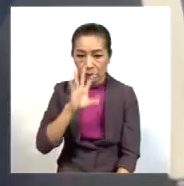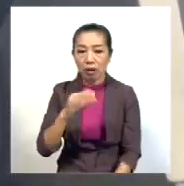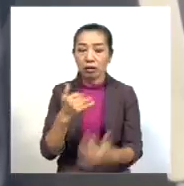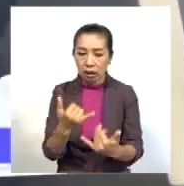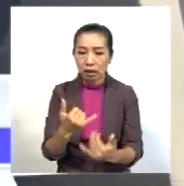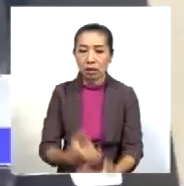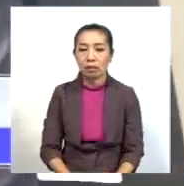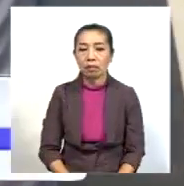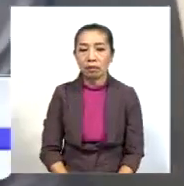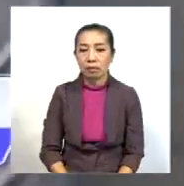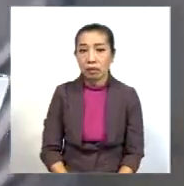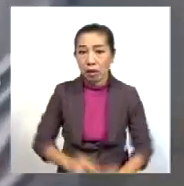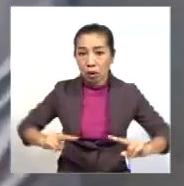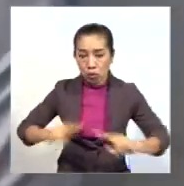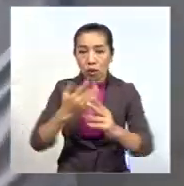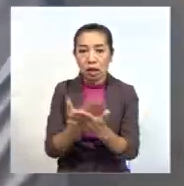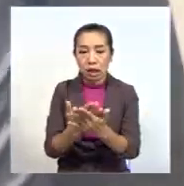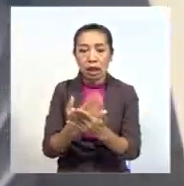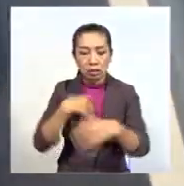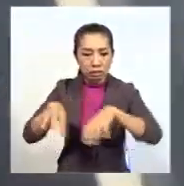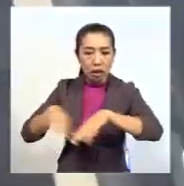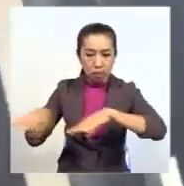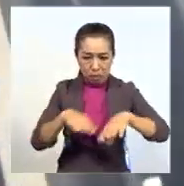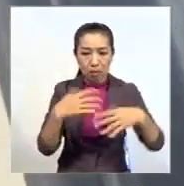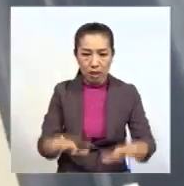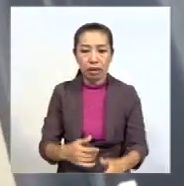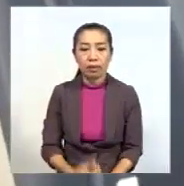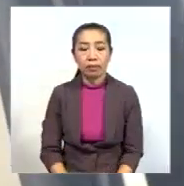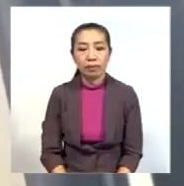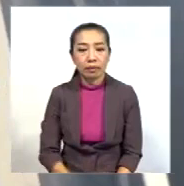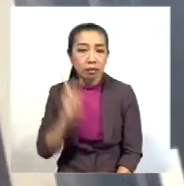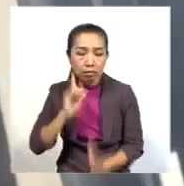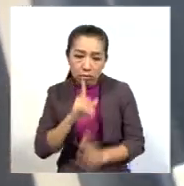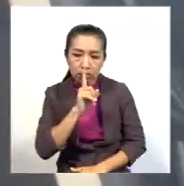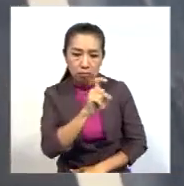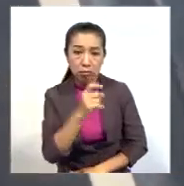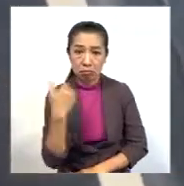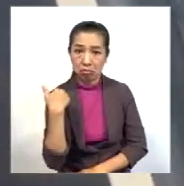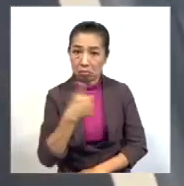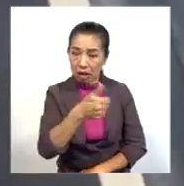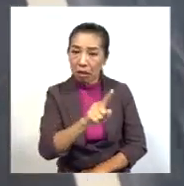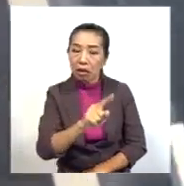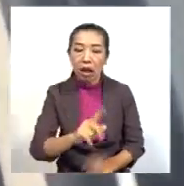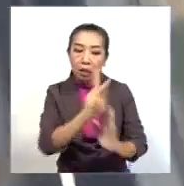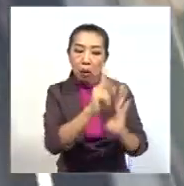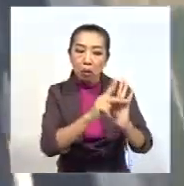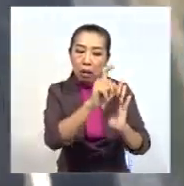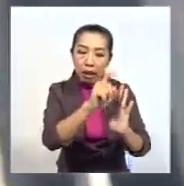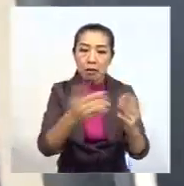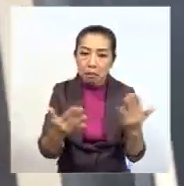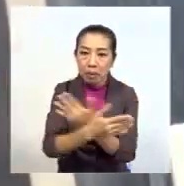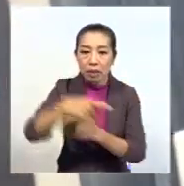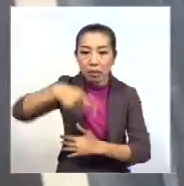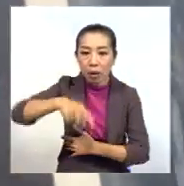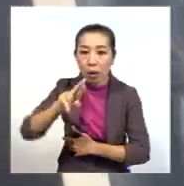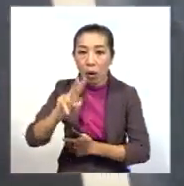ะครับทางกระทรวงการคลังก็ได้เตรียมไว้กำลังเตรียมอยู่นะครับ มันเป็นไปได้ที่จะเป็นพรก.ไหมคะที ่เดี๋ยว เงิน